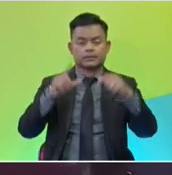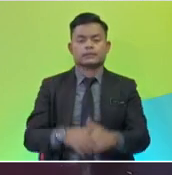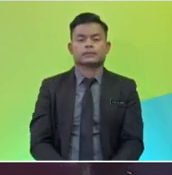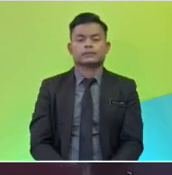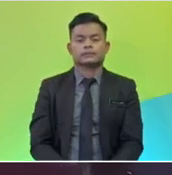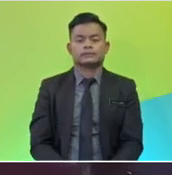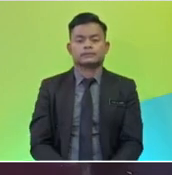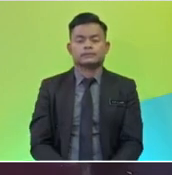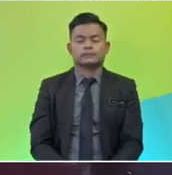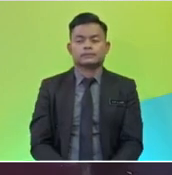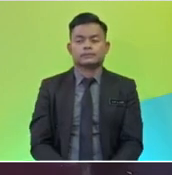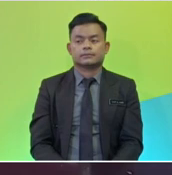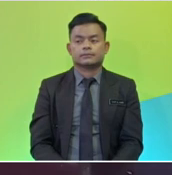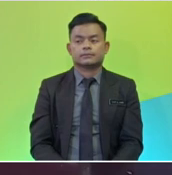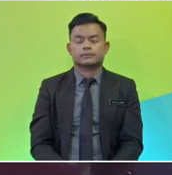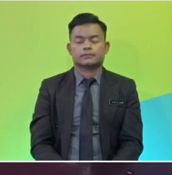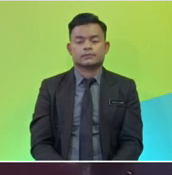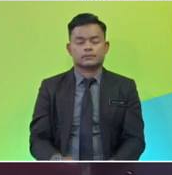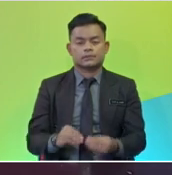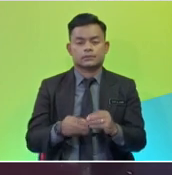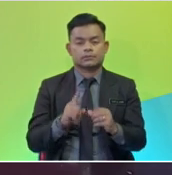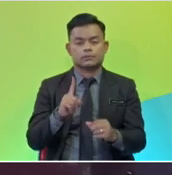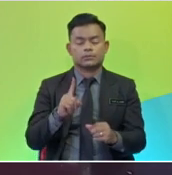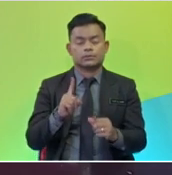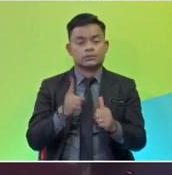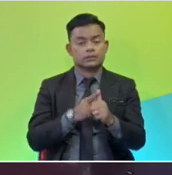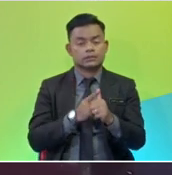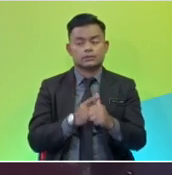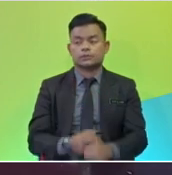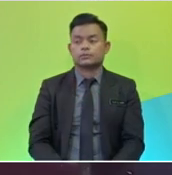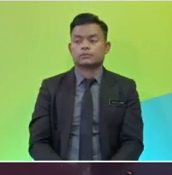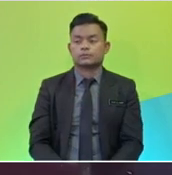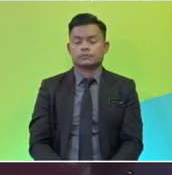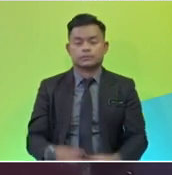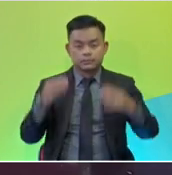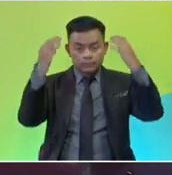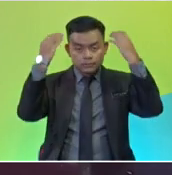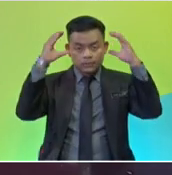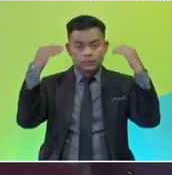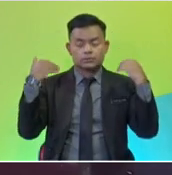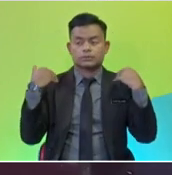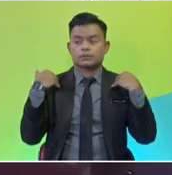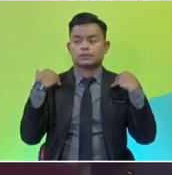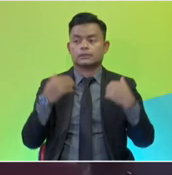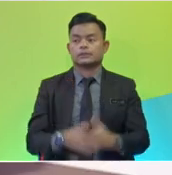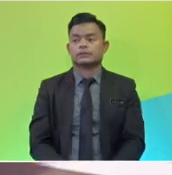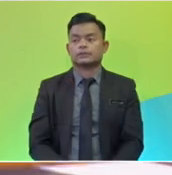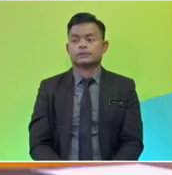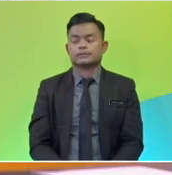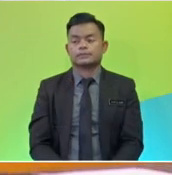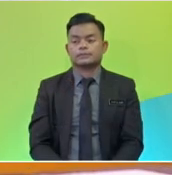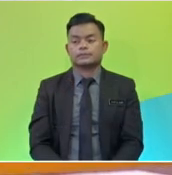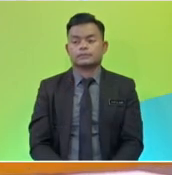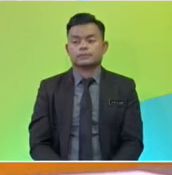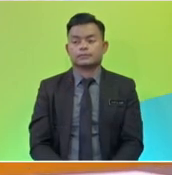ini pertama sekali sini Cikgu Ada apa cetak dilarang masuk ke